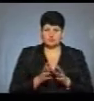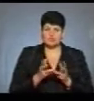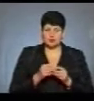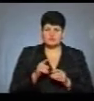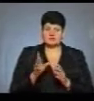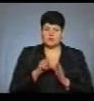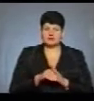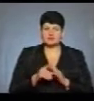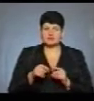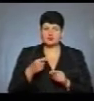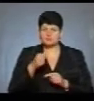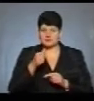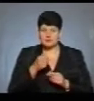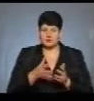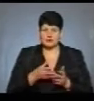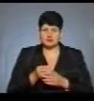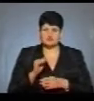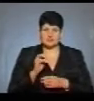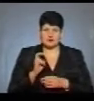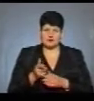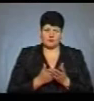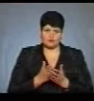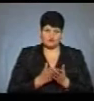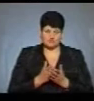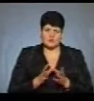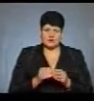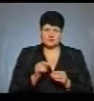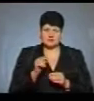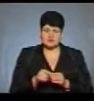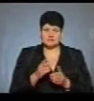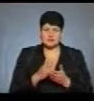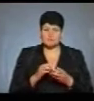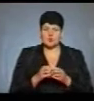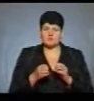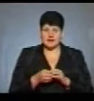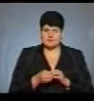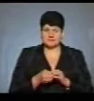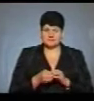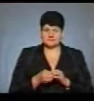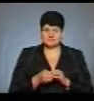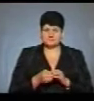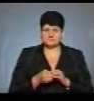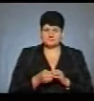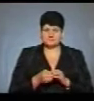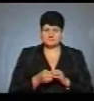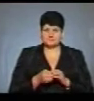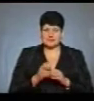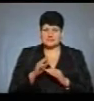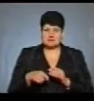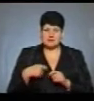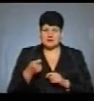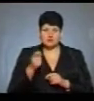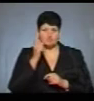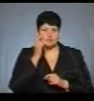в наступний місяць при оплаті житлово-комунальних послуг. Разом з тим є проблеми з передачею